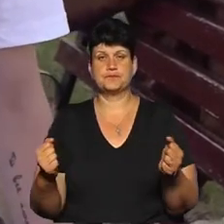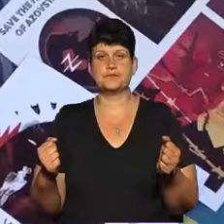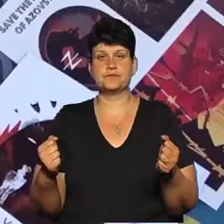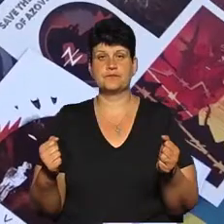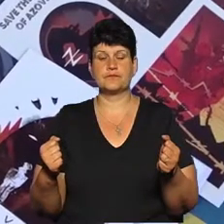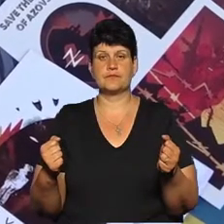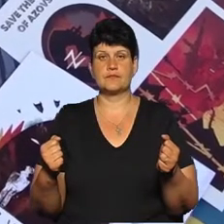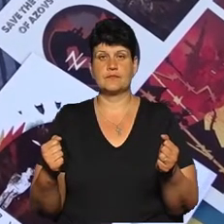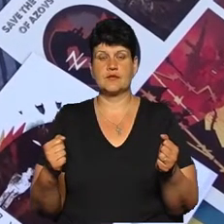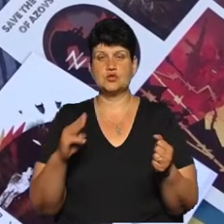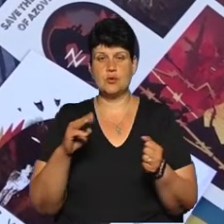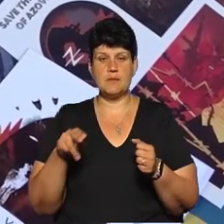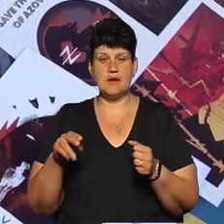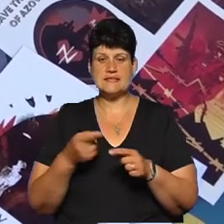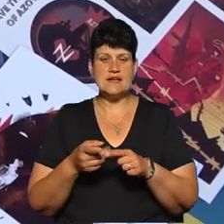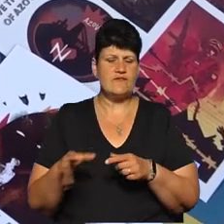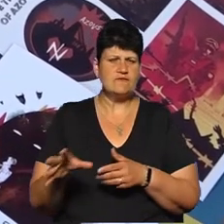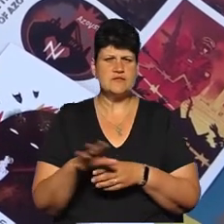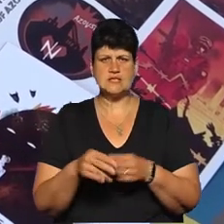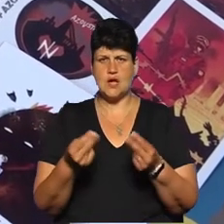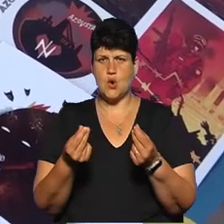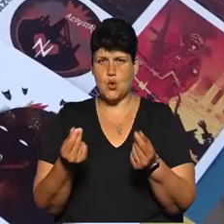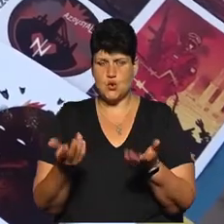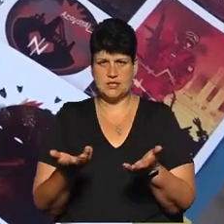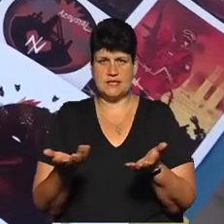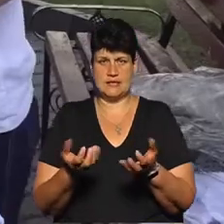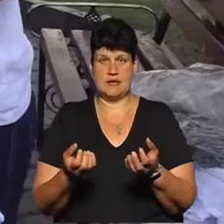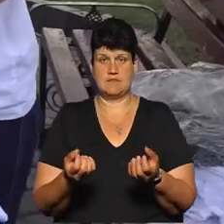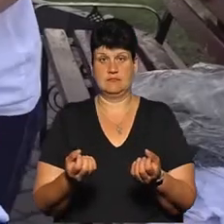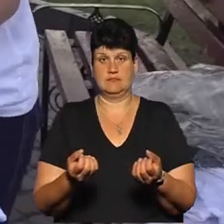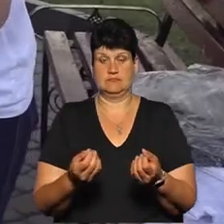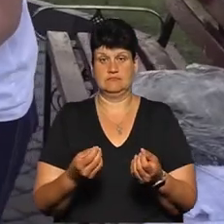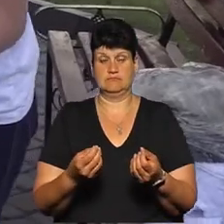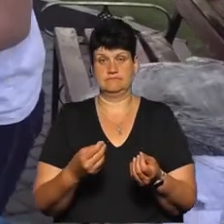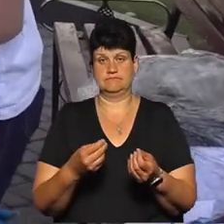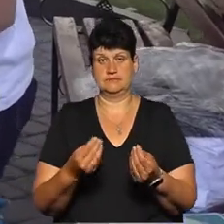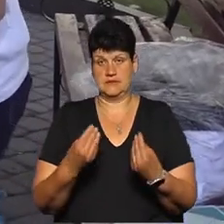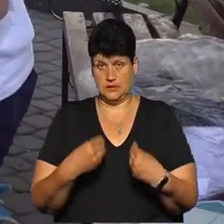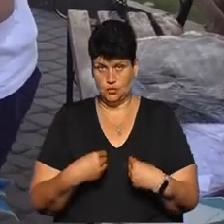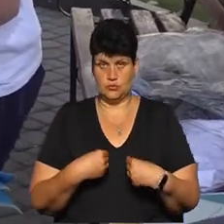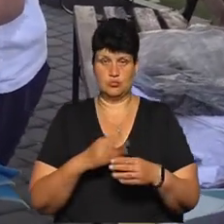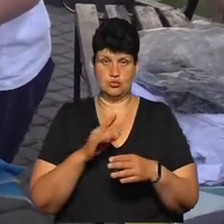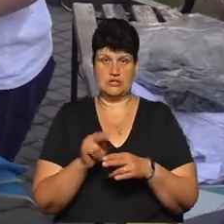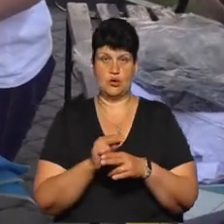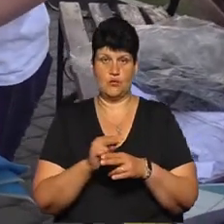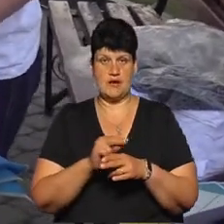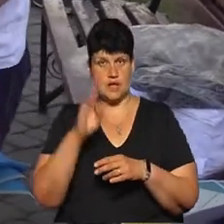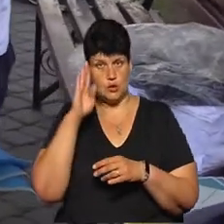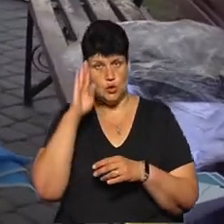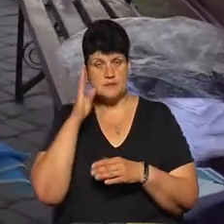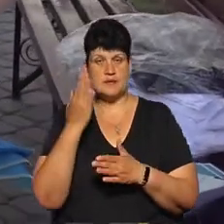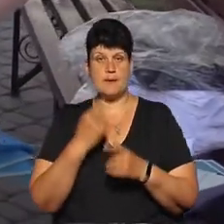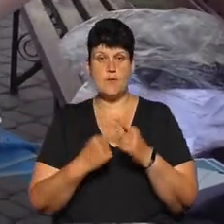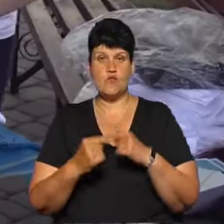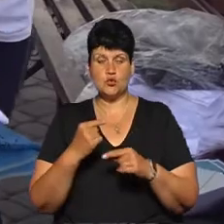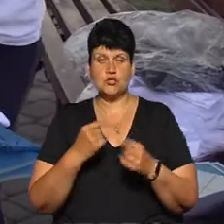шопери. Це усі гроші, які нам віддадуть за це. Це піде на лікування хлопцям, які повернулися та які